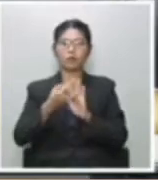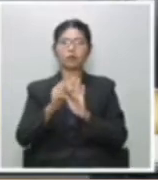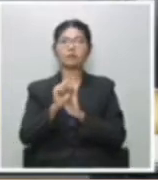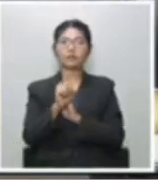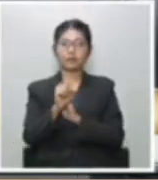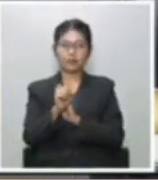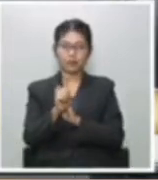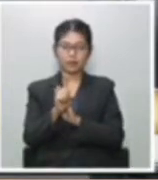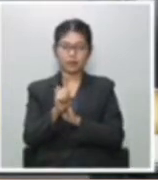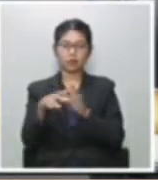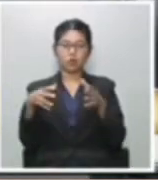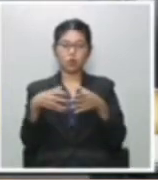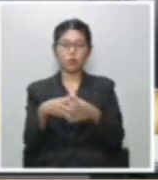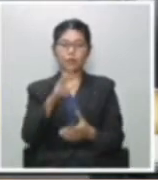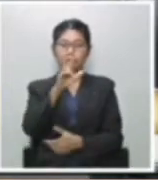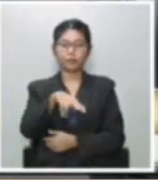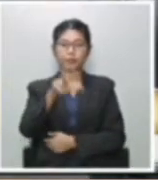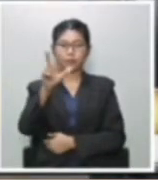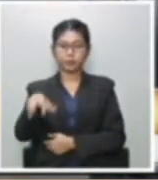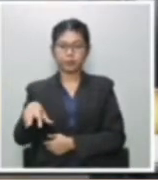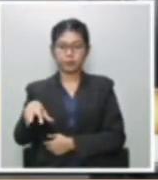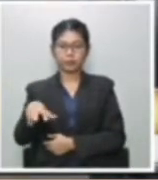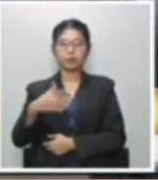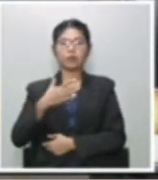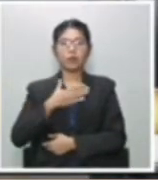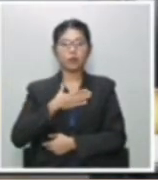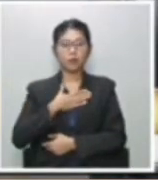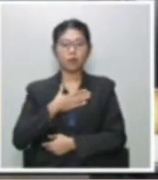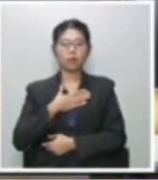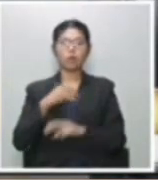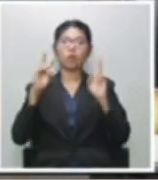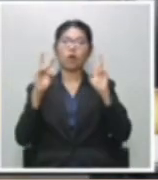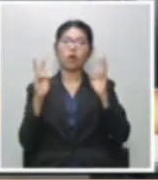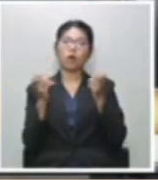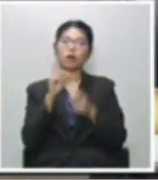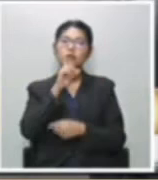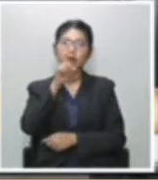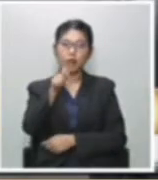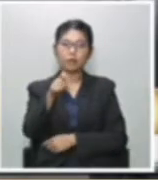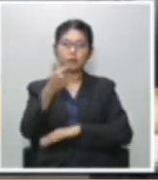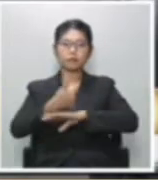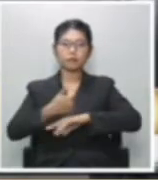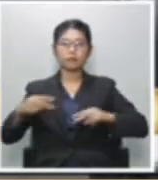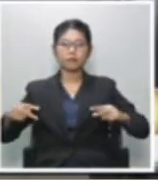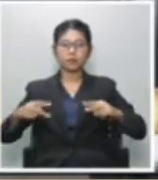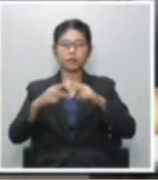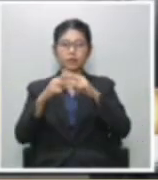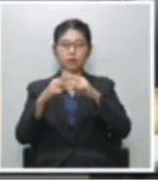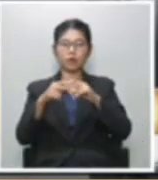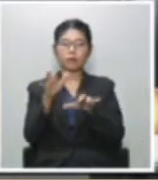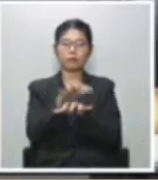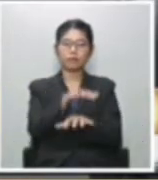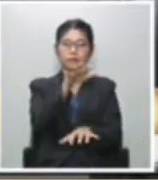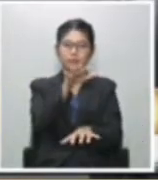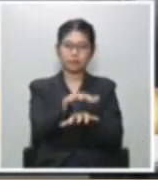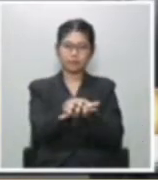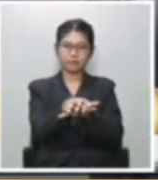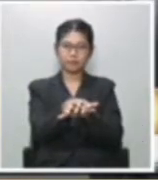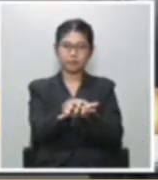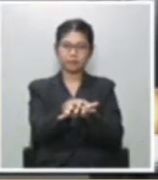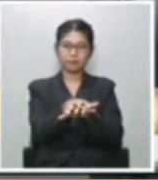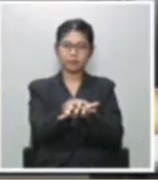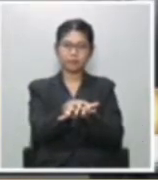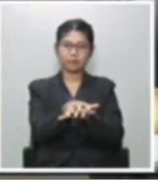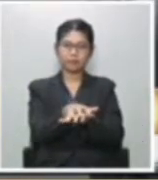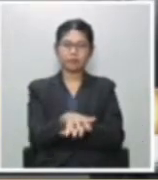ศรีสะเกษพรรคเพื่อไทยผมได้ตั้งกระทู้ถามรัฐมนตรีว่าการกระทรวงมหาดไทยท่านพลเอ